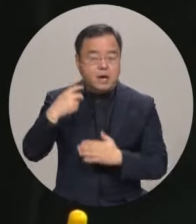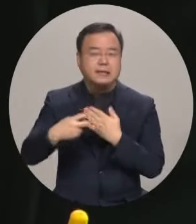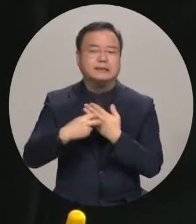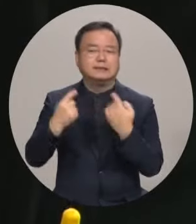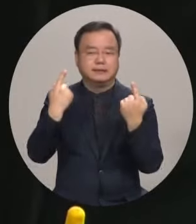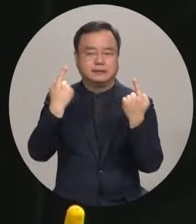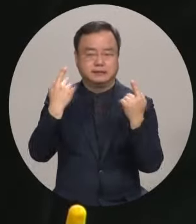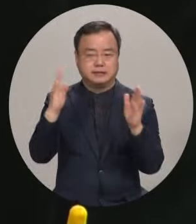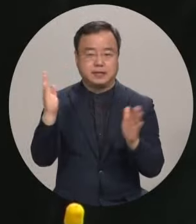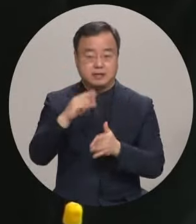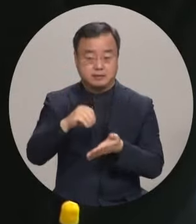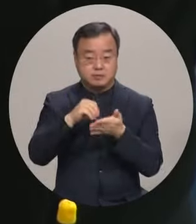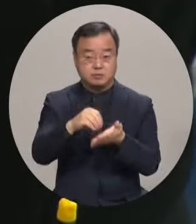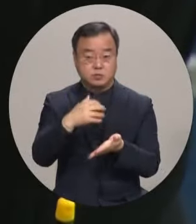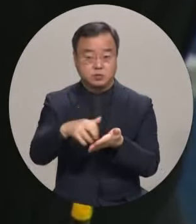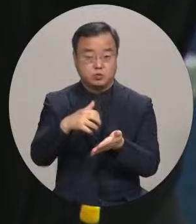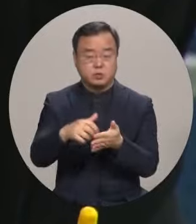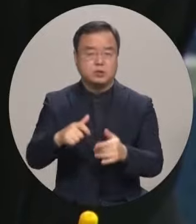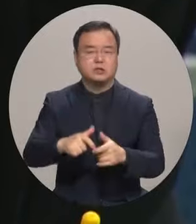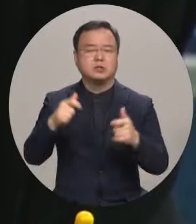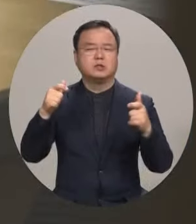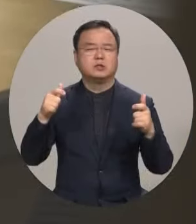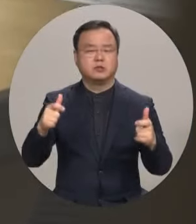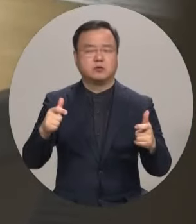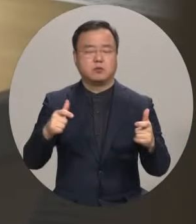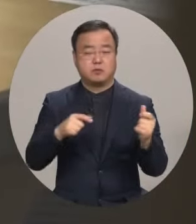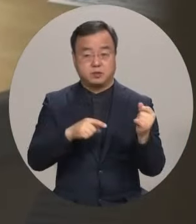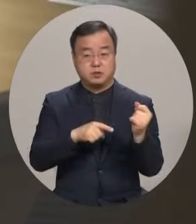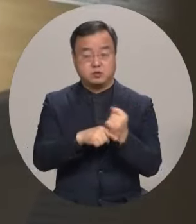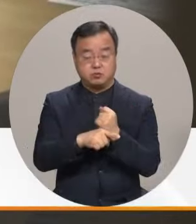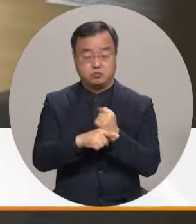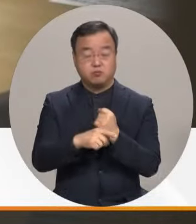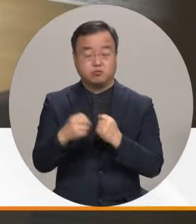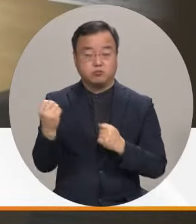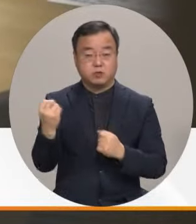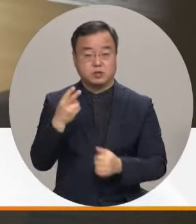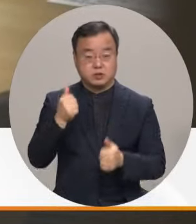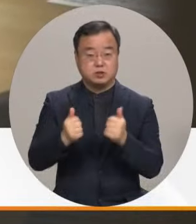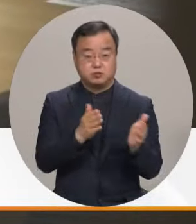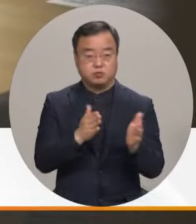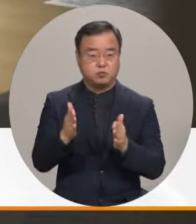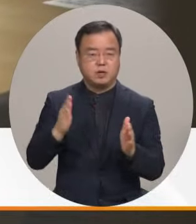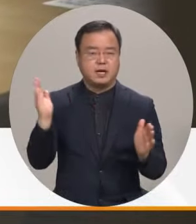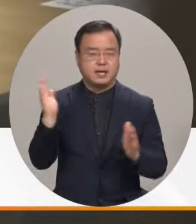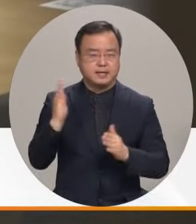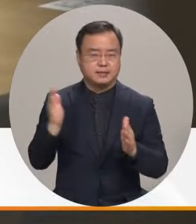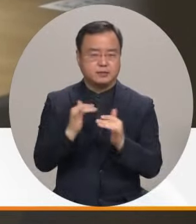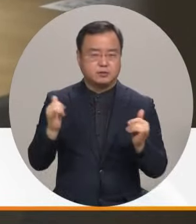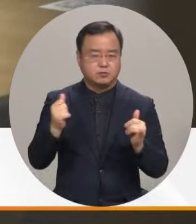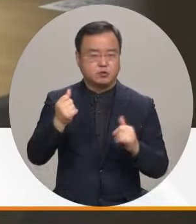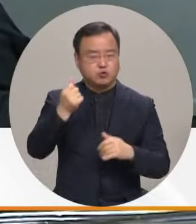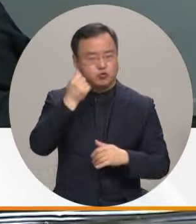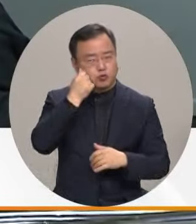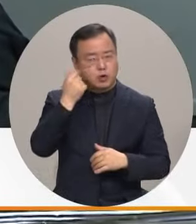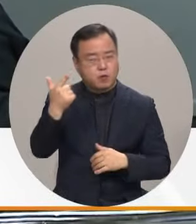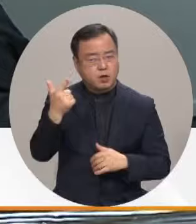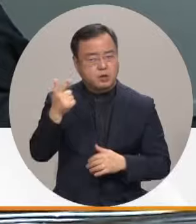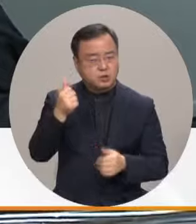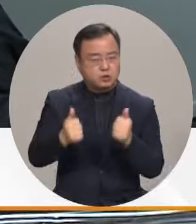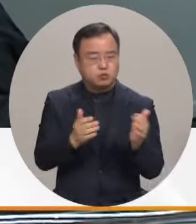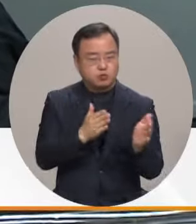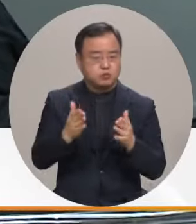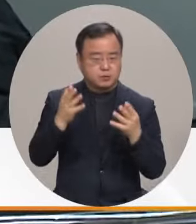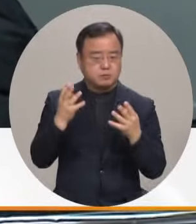문턱이 낮아질 거라고 기대하고 있기 때문입니다. 선생님들은 네, 반수 많이 하려고 합니다. 진짜로. 저 같은 경우에도 일단